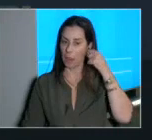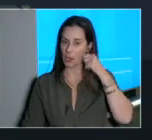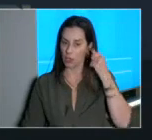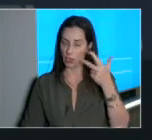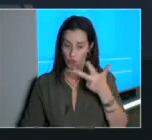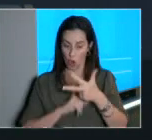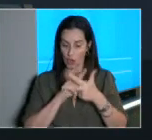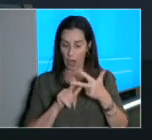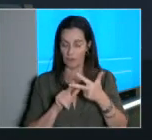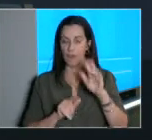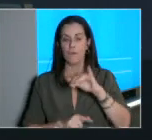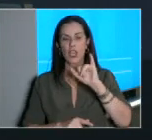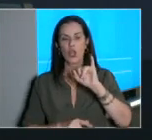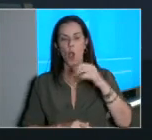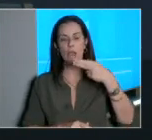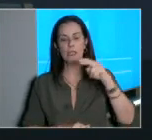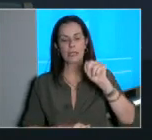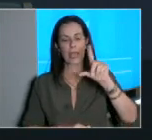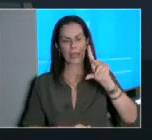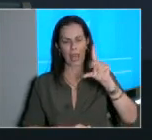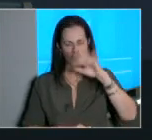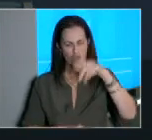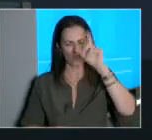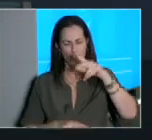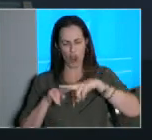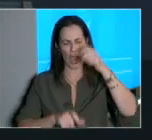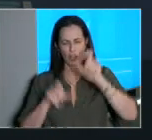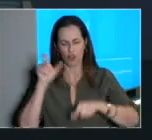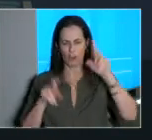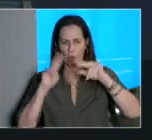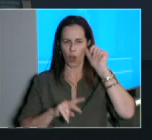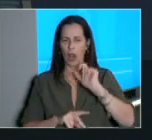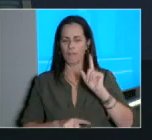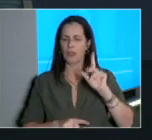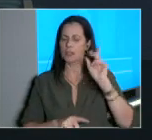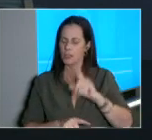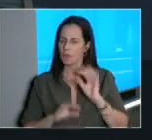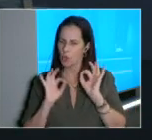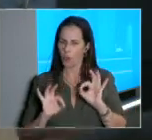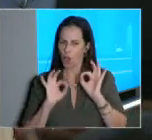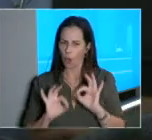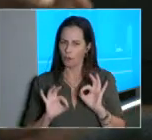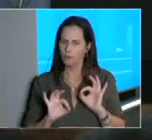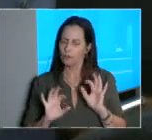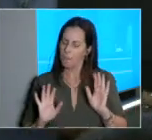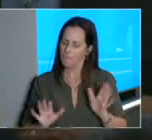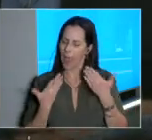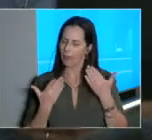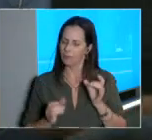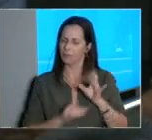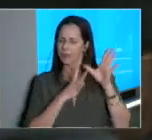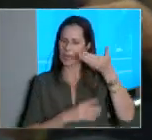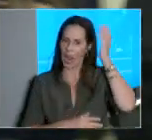אשכנזי ויועז הנדל וצביקה האוזר צריכים טוב מה שיותר מוקדם,